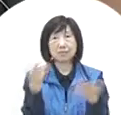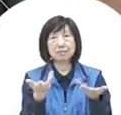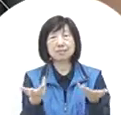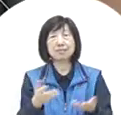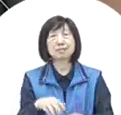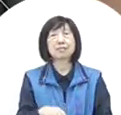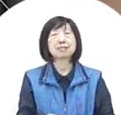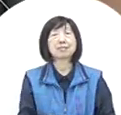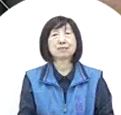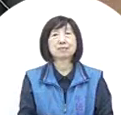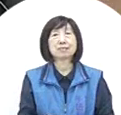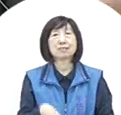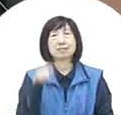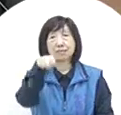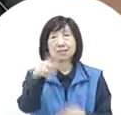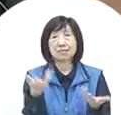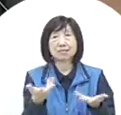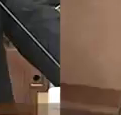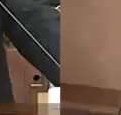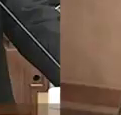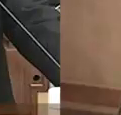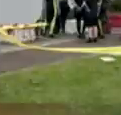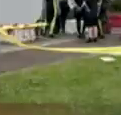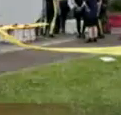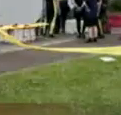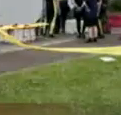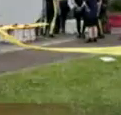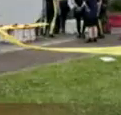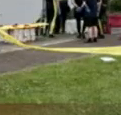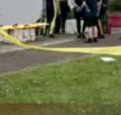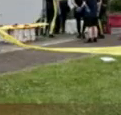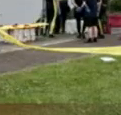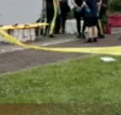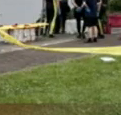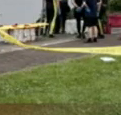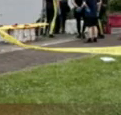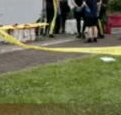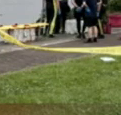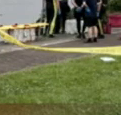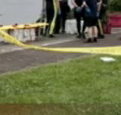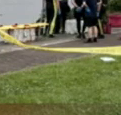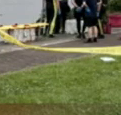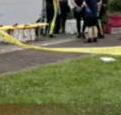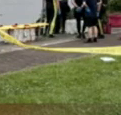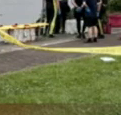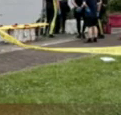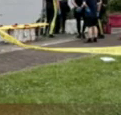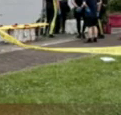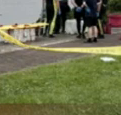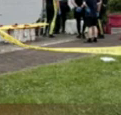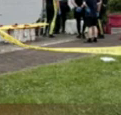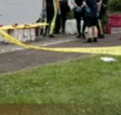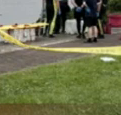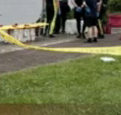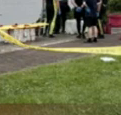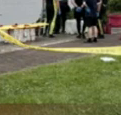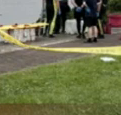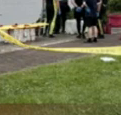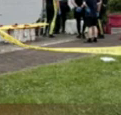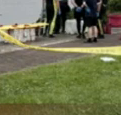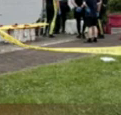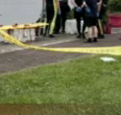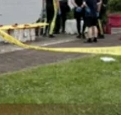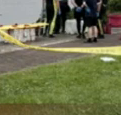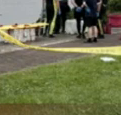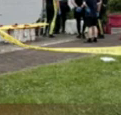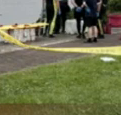到这个案子，有你们有发布相关的新闻，新北女性遭性侵暴尸后成浮尸。检方